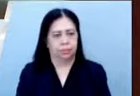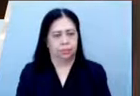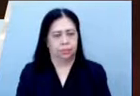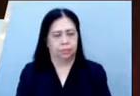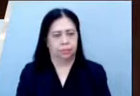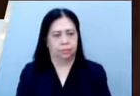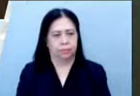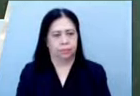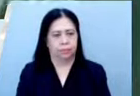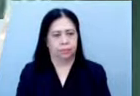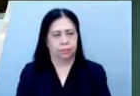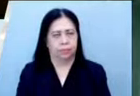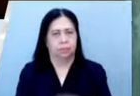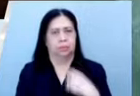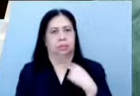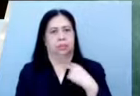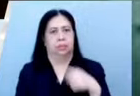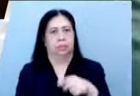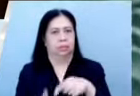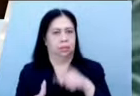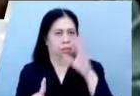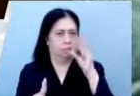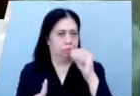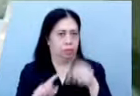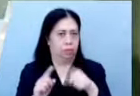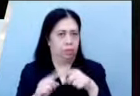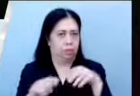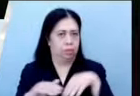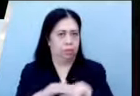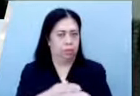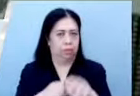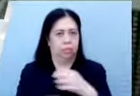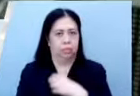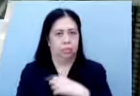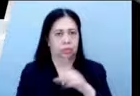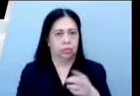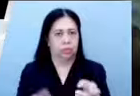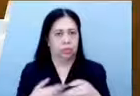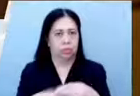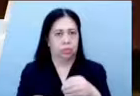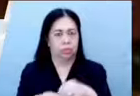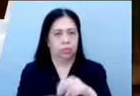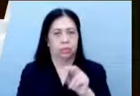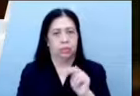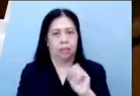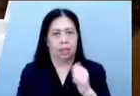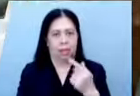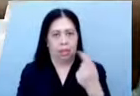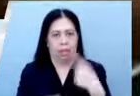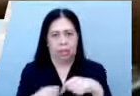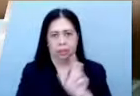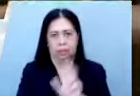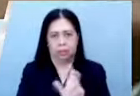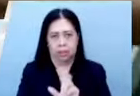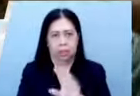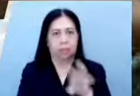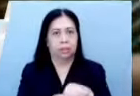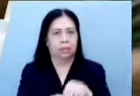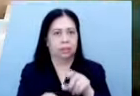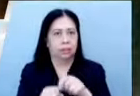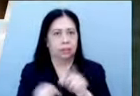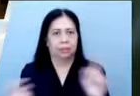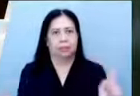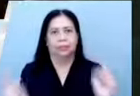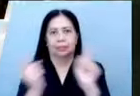Hindi na nakapalag ang lalaking ito nang pasukin ng mga pulis ang isang kwarto sa Naga City kung saan sana niya kakatagpuin ang isang